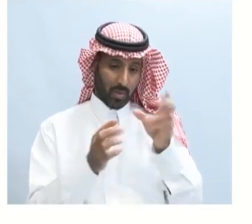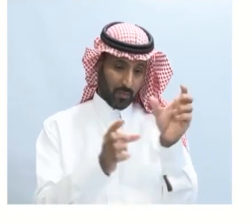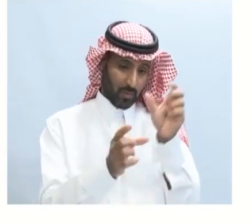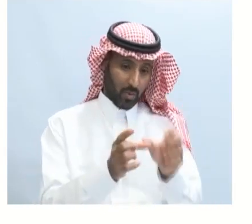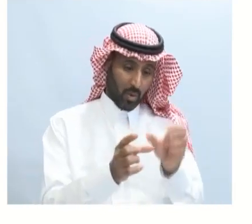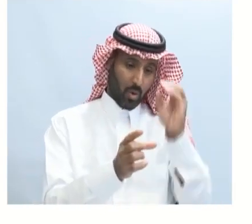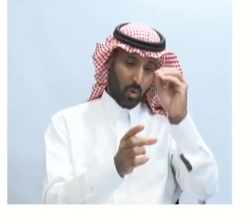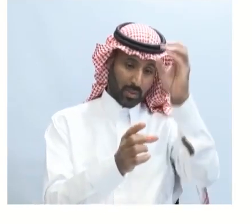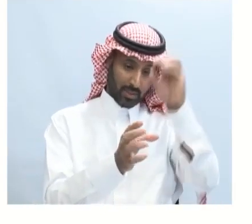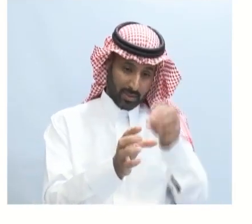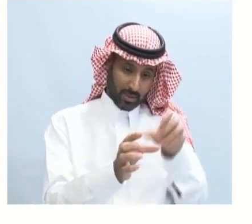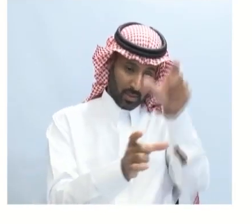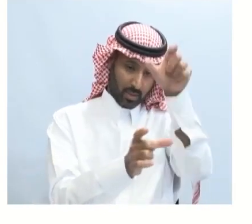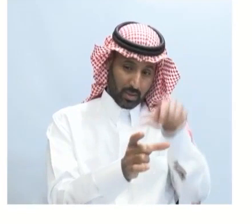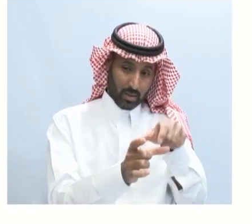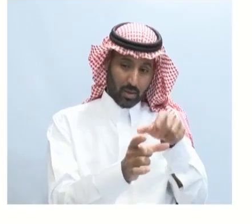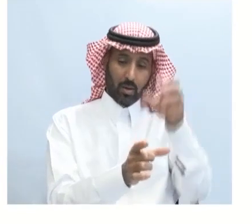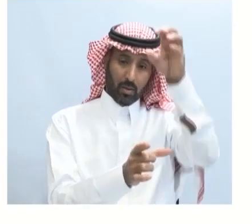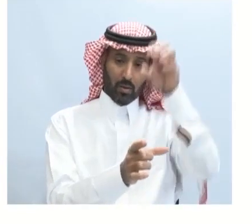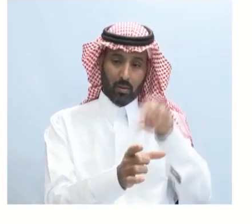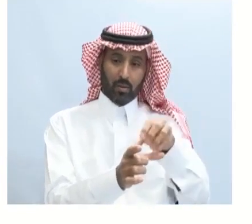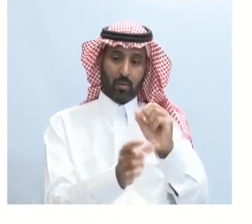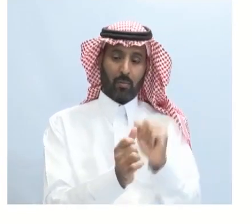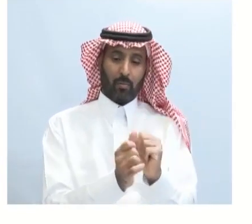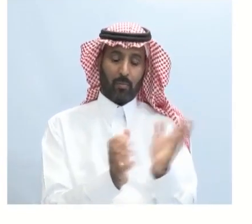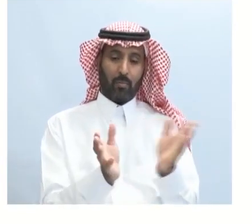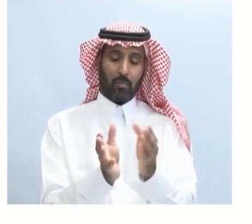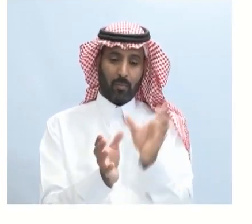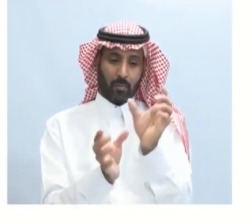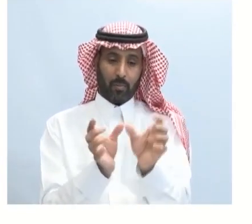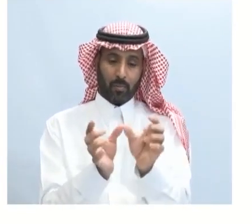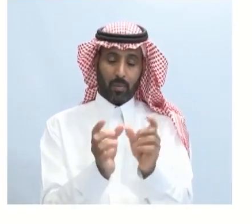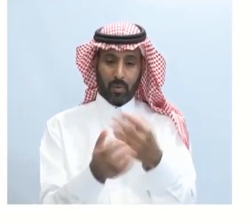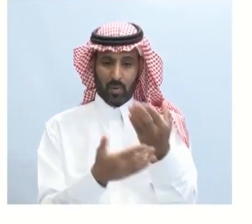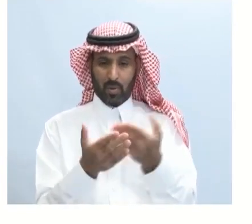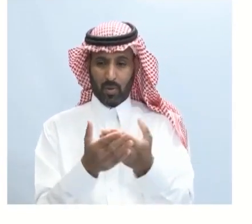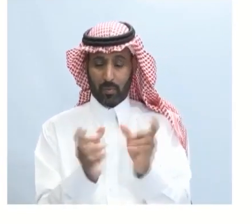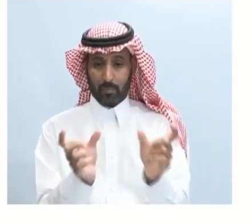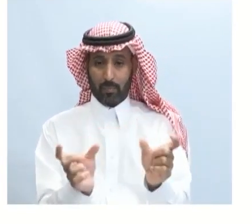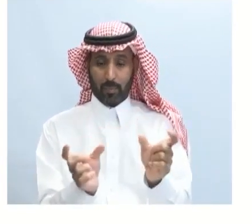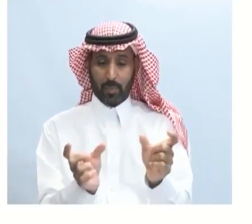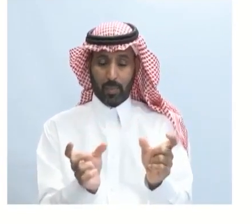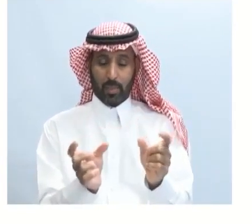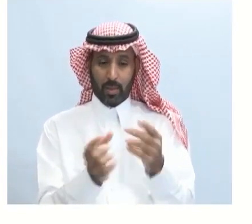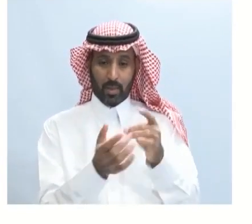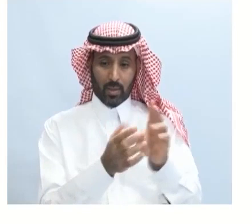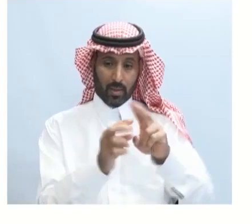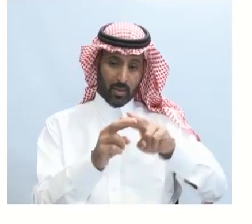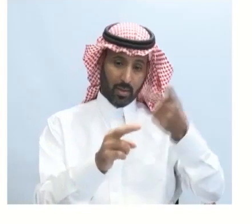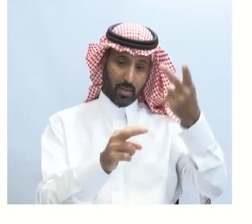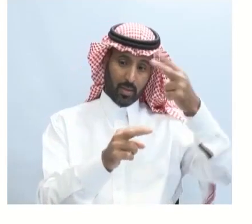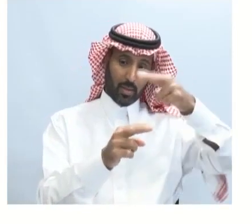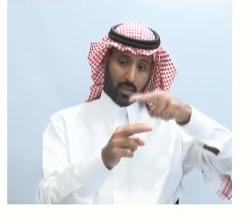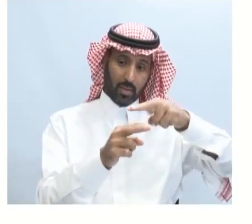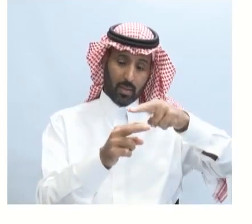امام الاكسجين اصبح المسار مفتوح امام الاكسجين حتى يتاكسد المركب اذا سترتد الرابطه ستصبح